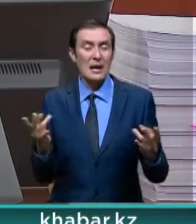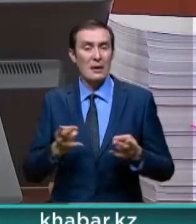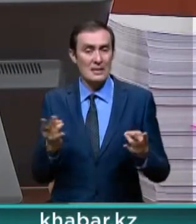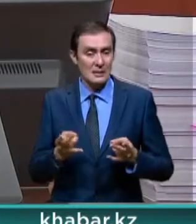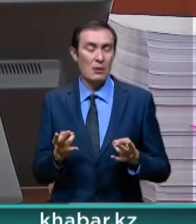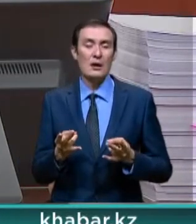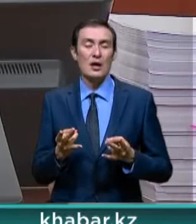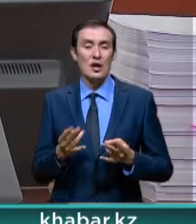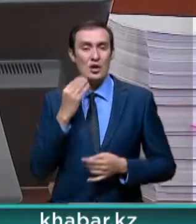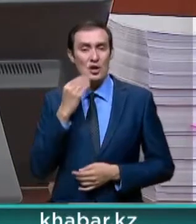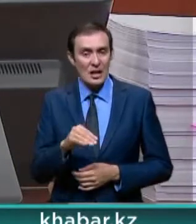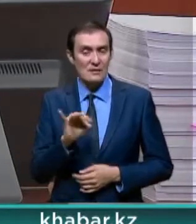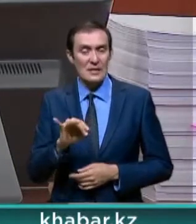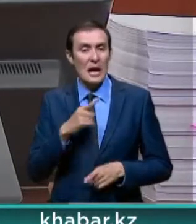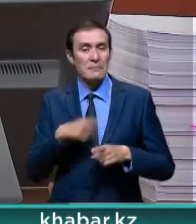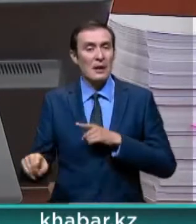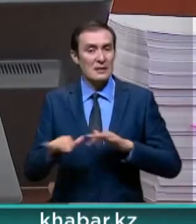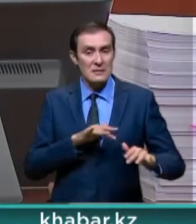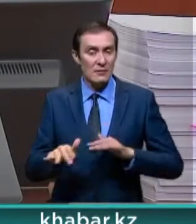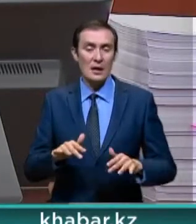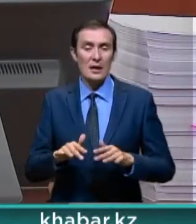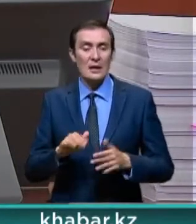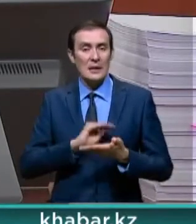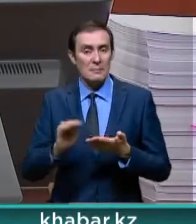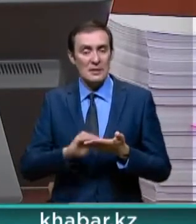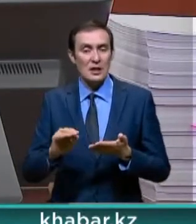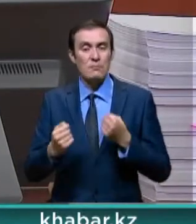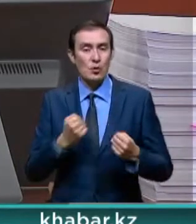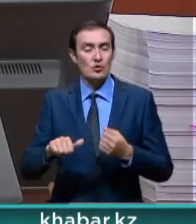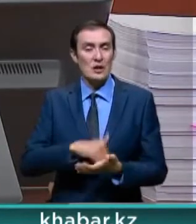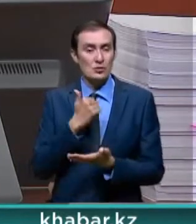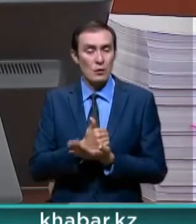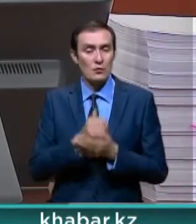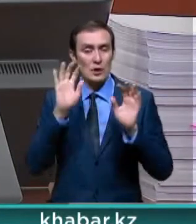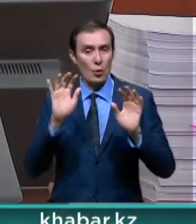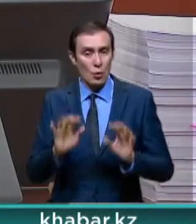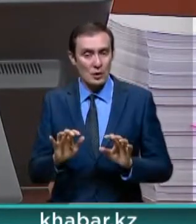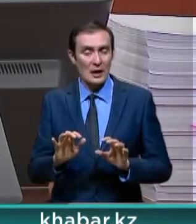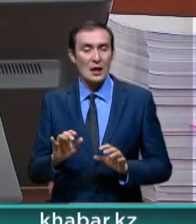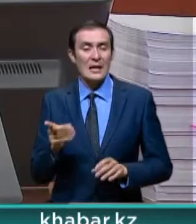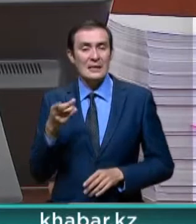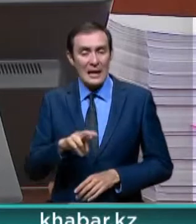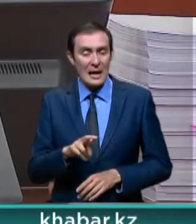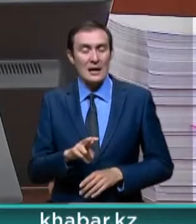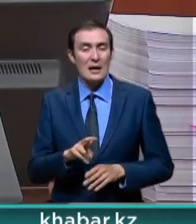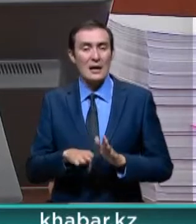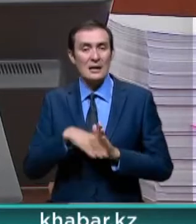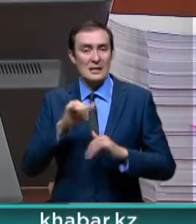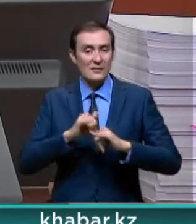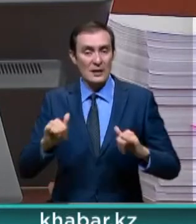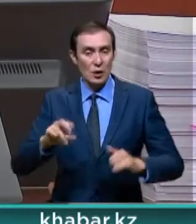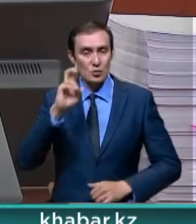необходимо качественно и оперативно создать прочную законодательную базу для системной модернизации